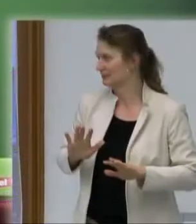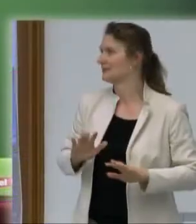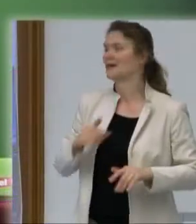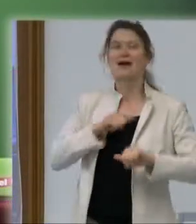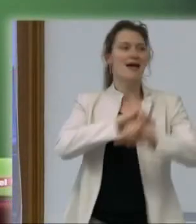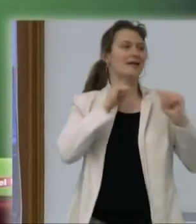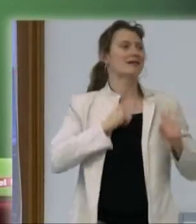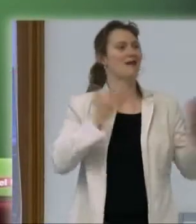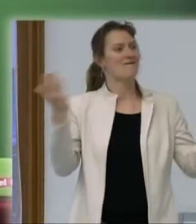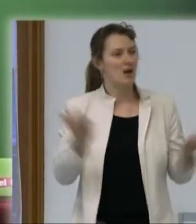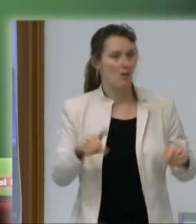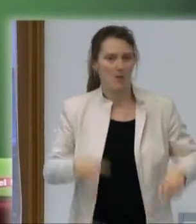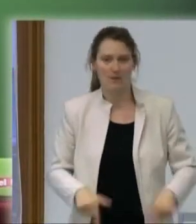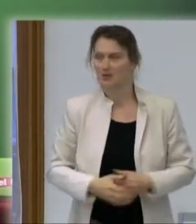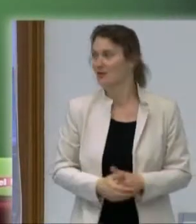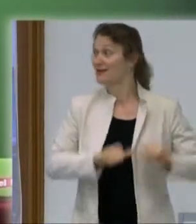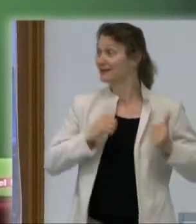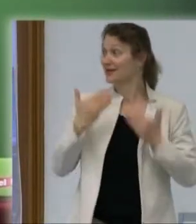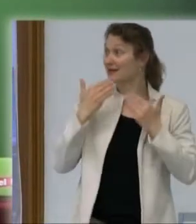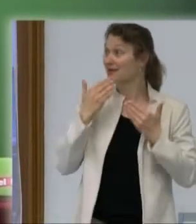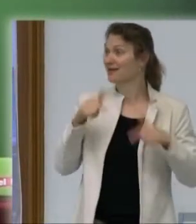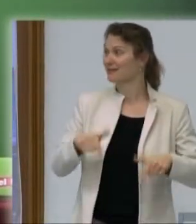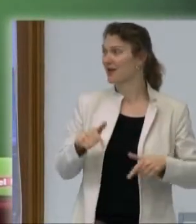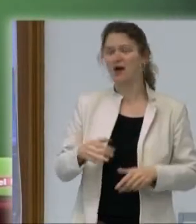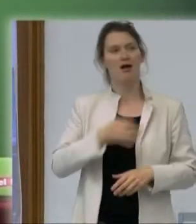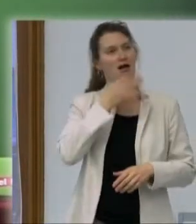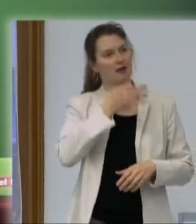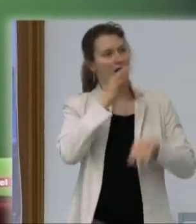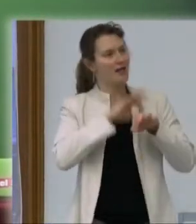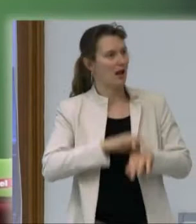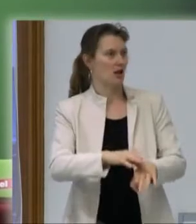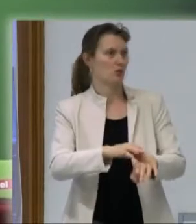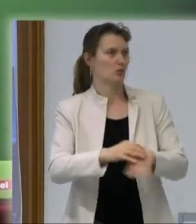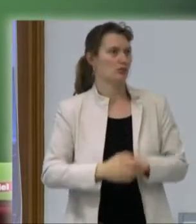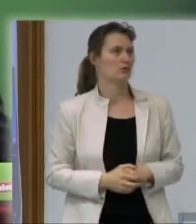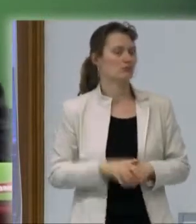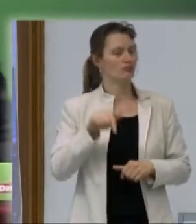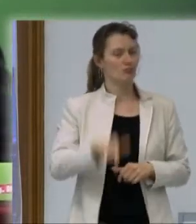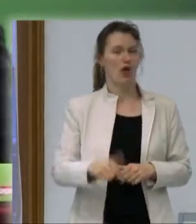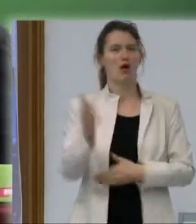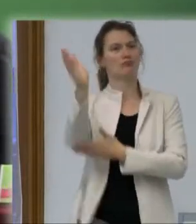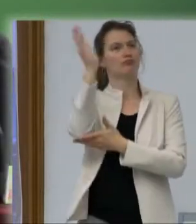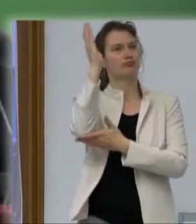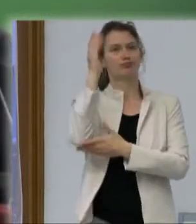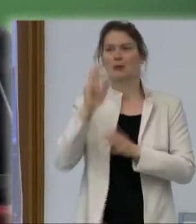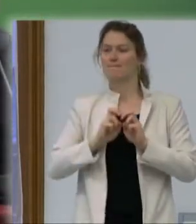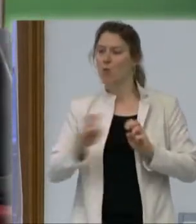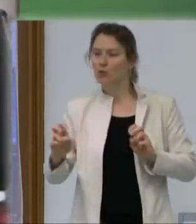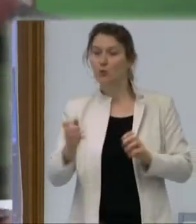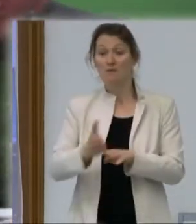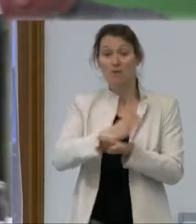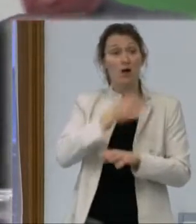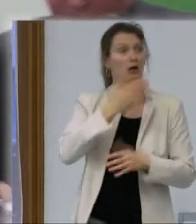Auch von mir ein herzliches Willkommen und herzlichen Dank für die einleitenden Worte und die Einladung, hier einen Impulsvortrag vor der Podiumsdiskussion zu